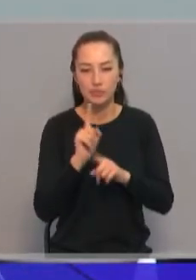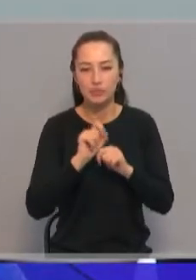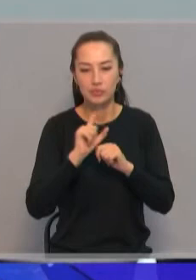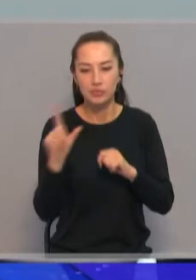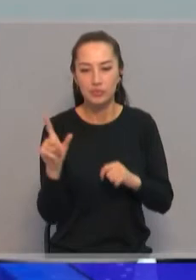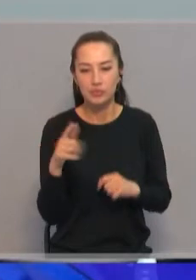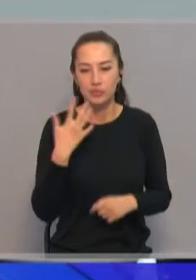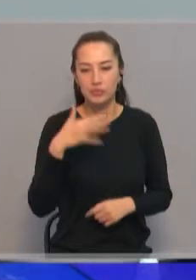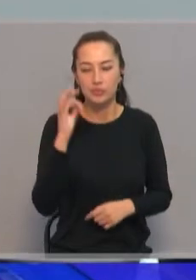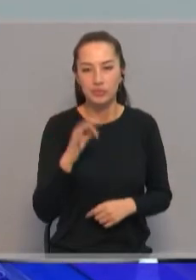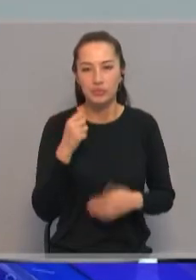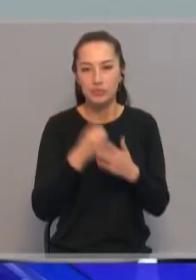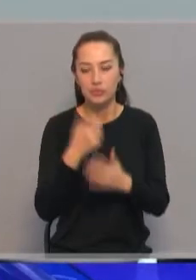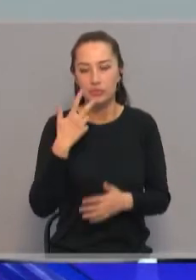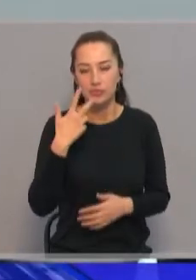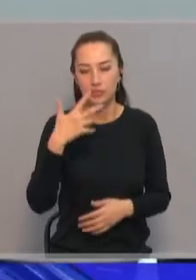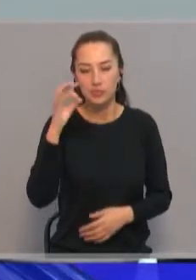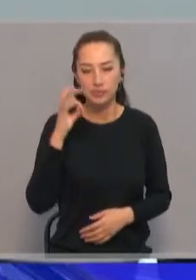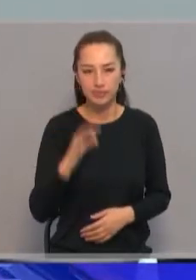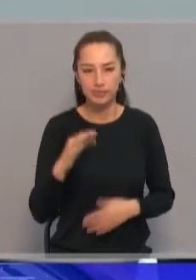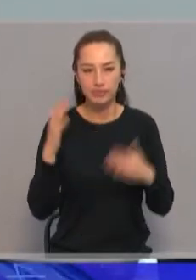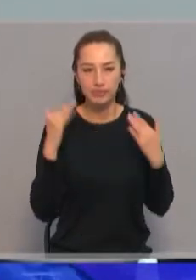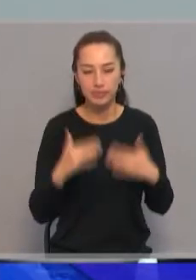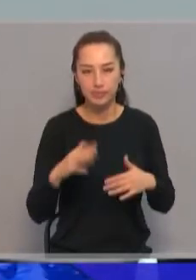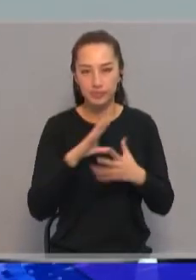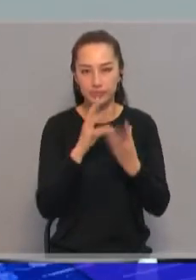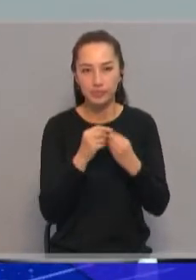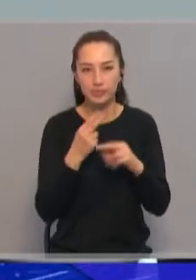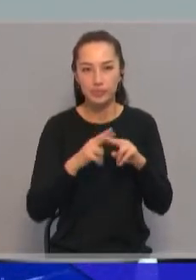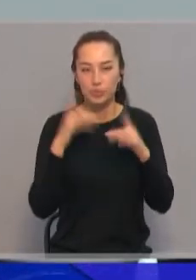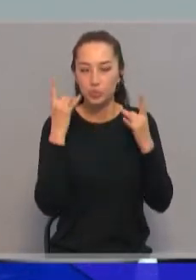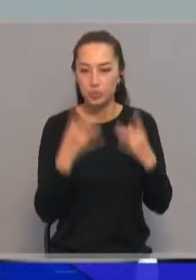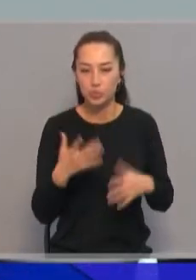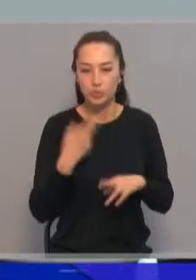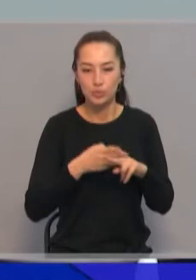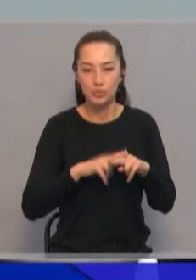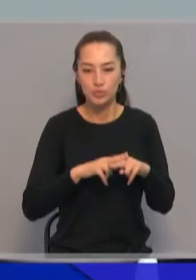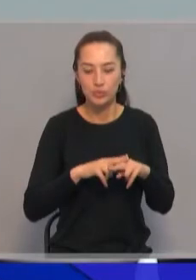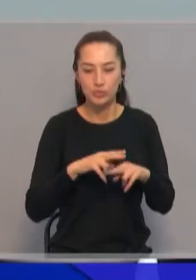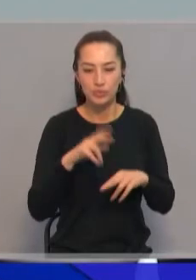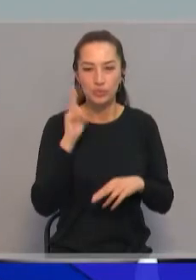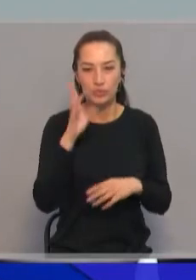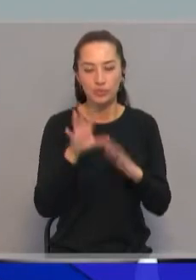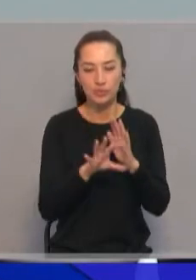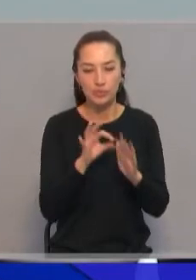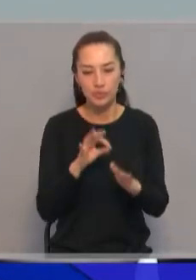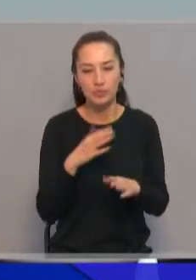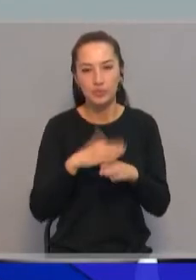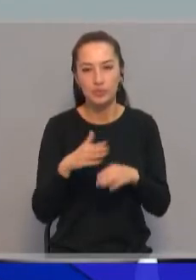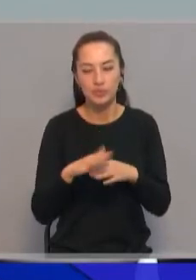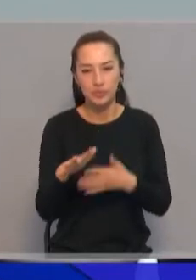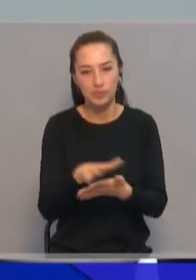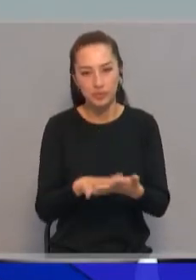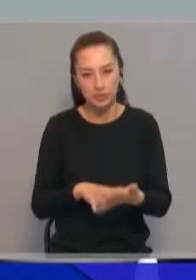жарнаның 50%-дан 30%-ға дейін төмендеуі болып табылады. Барлығы қарапайым. Клиент сату бөлімінен пәтер таңдайды, сол жерде несие алуға